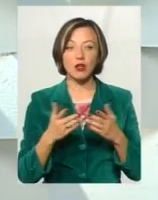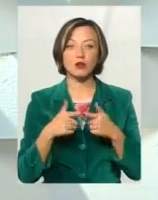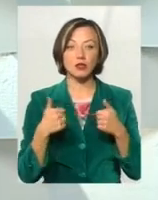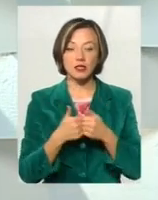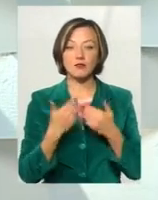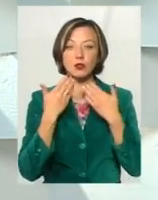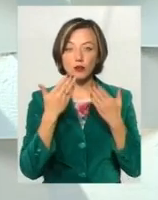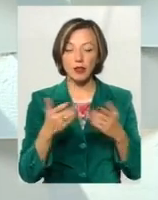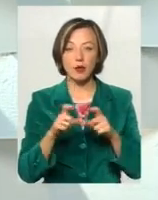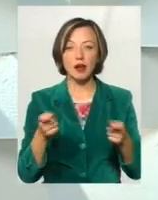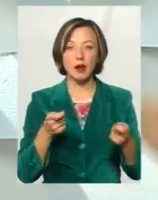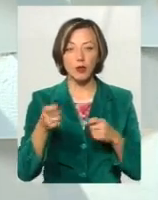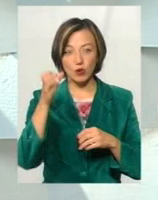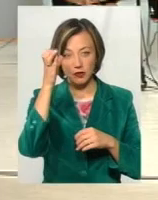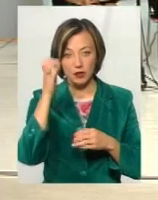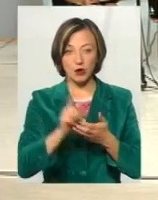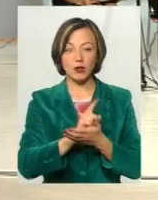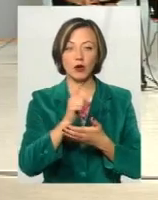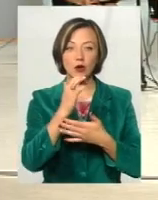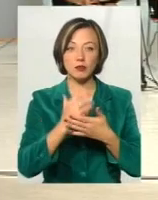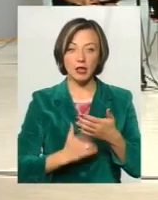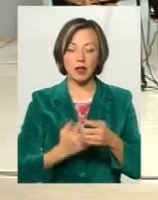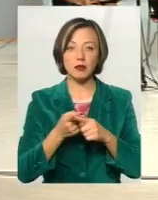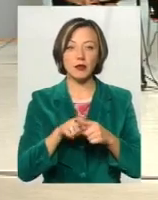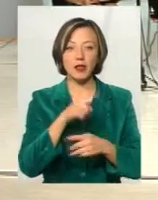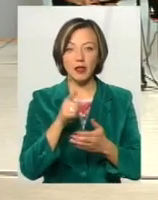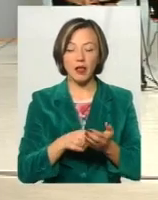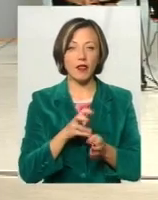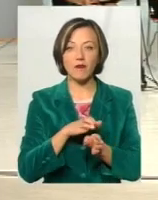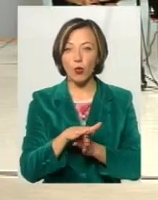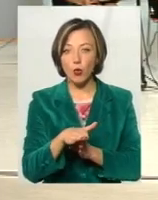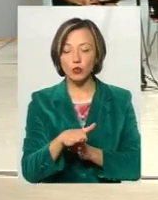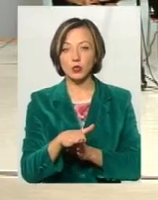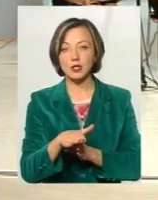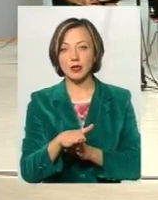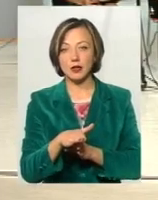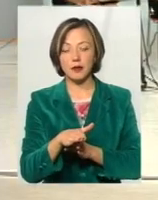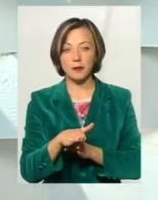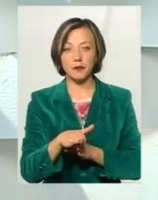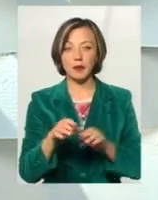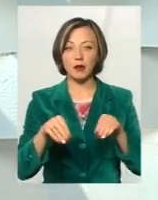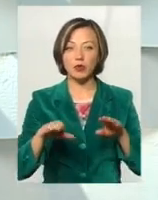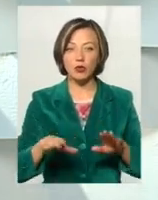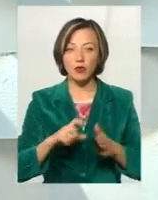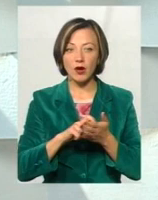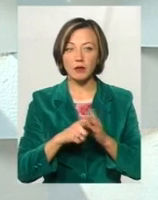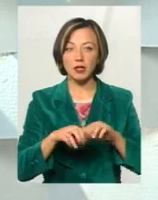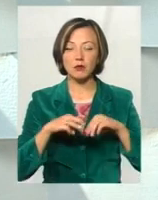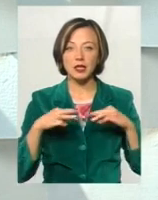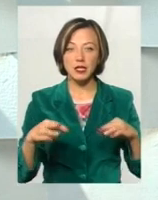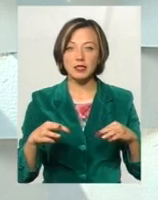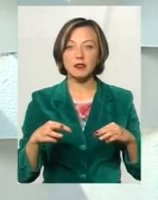вже звернулася до департаменту освіти, розписала дане питання, що не виконується постанова Кабінету